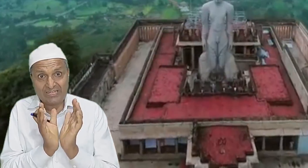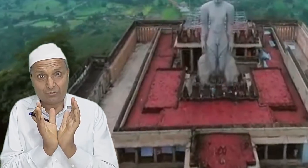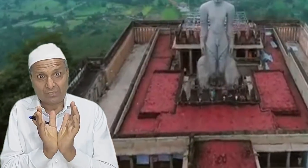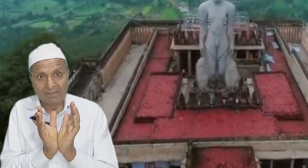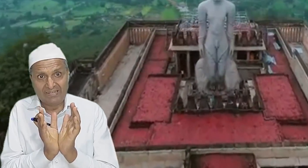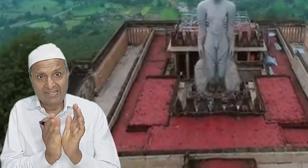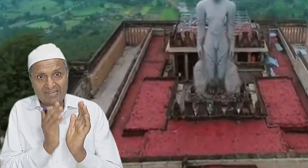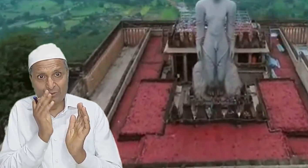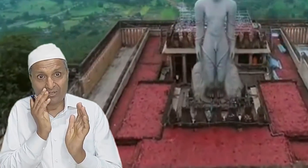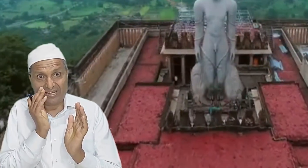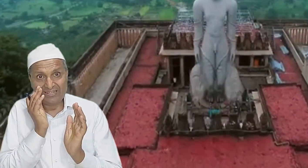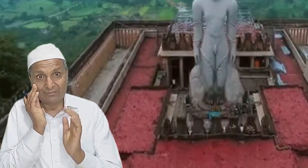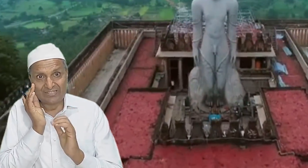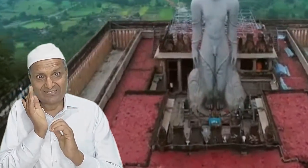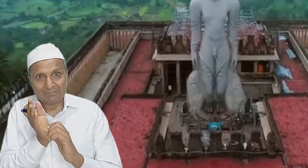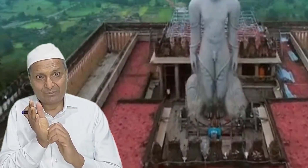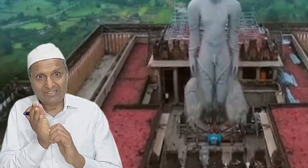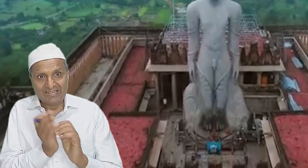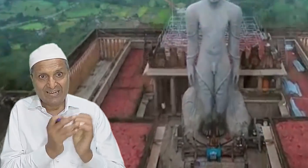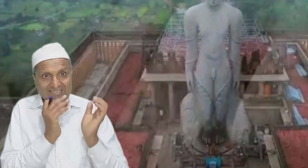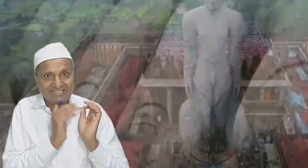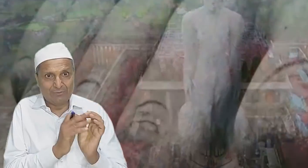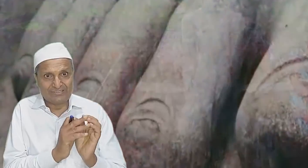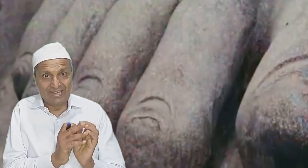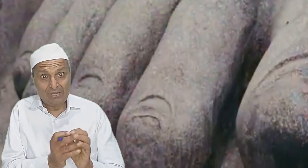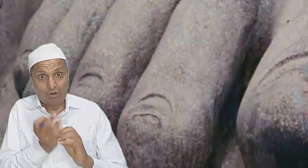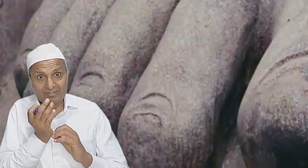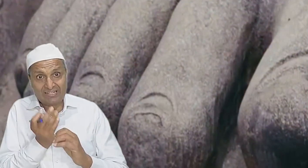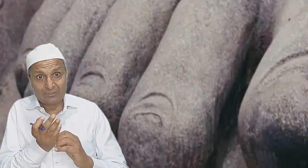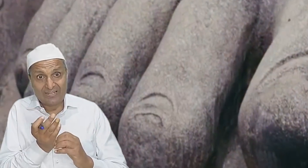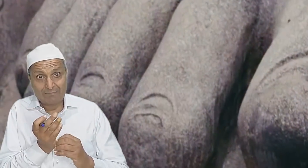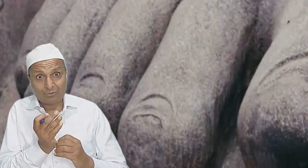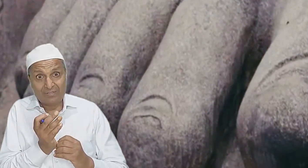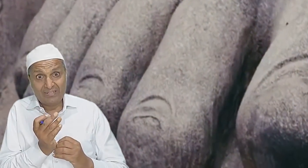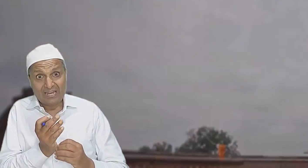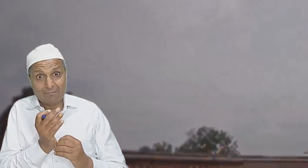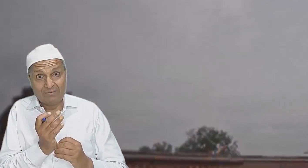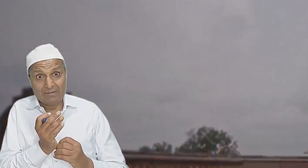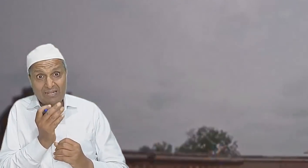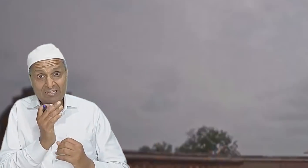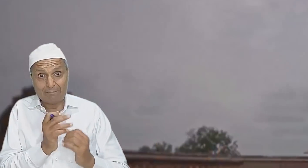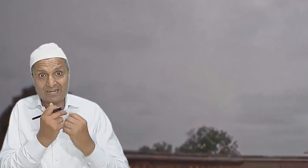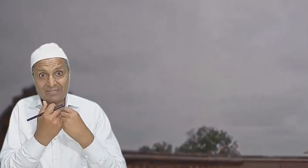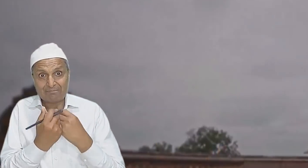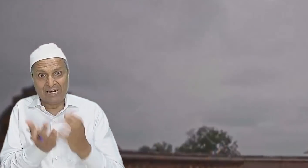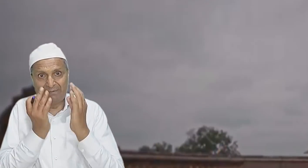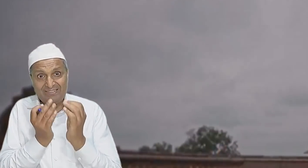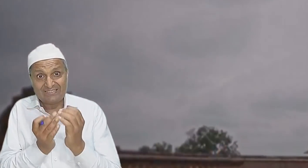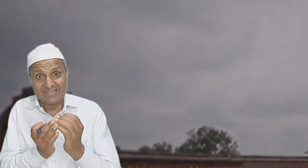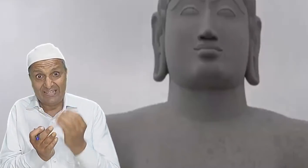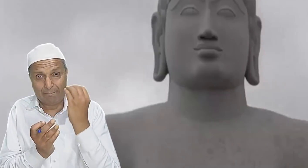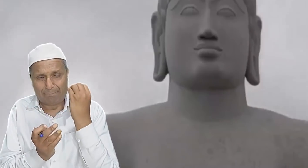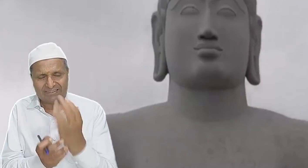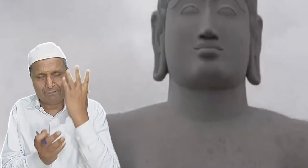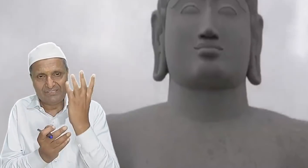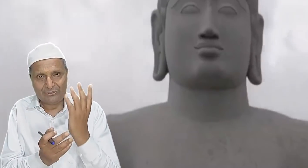तो शायद कुछ कर पाएंगे, नहीं तो कल संसद में उठती है, आज यहां उठती है, और कल दिखाएंगे आपको, कभी आपको आने वाले, कि भारत के बाहर भी इसी